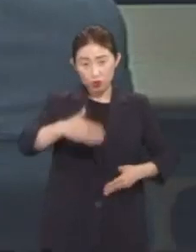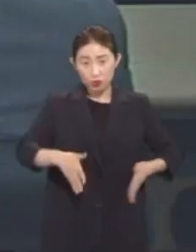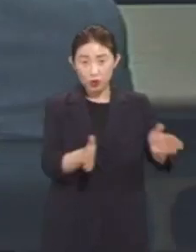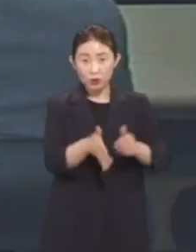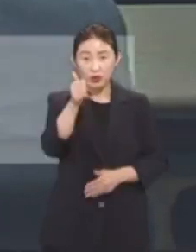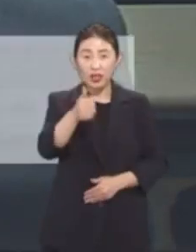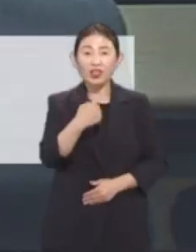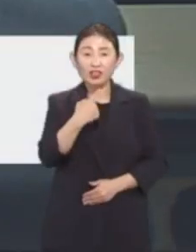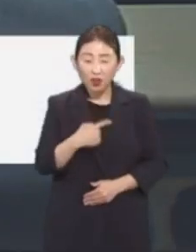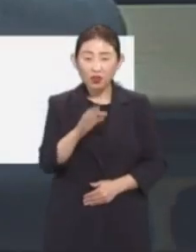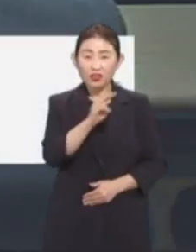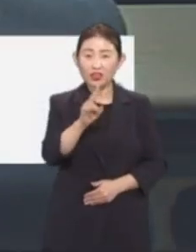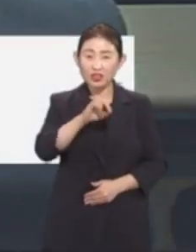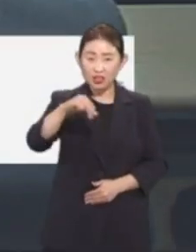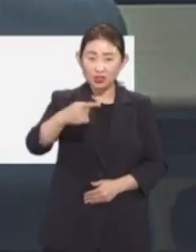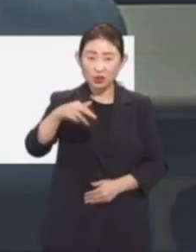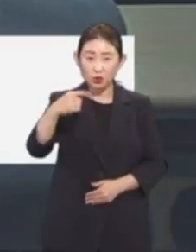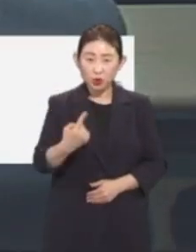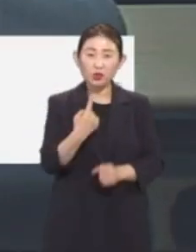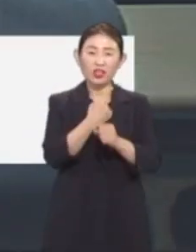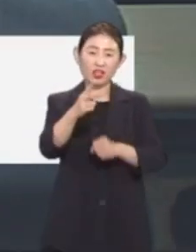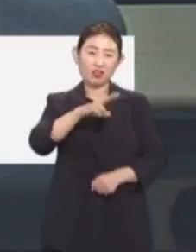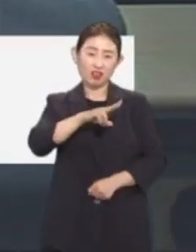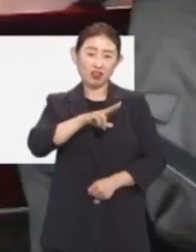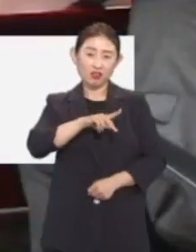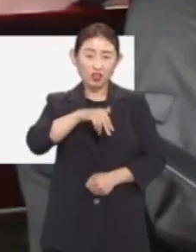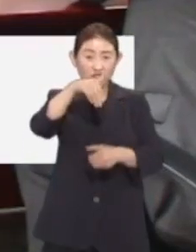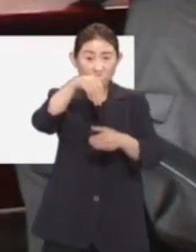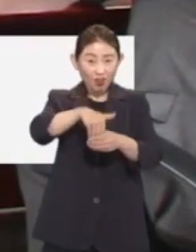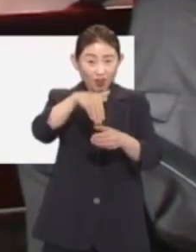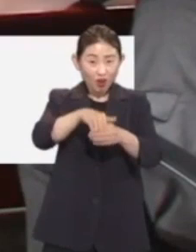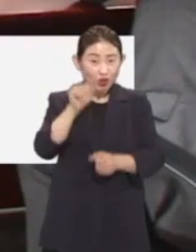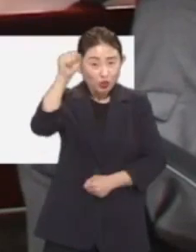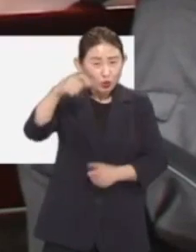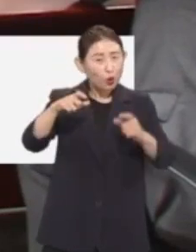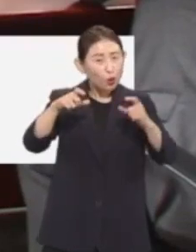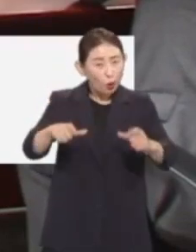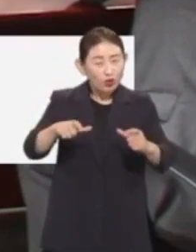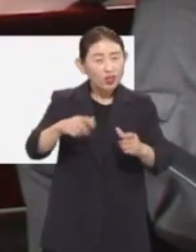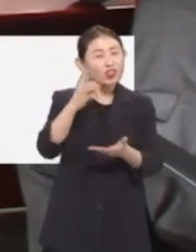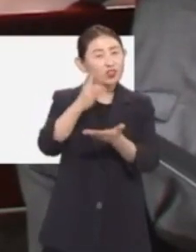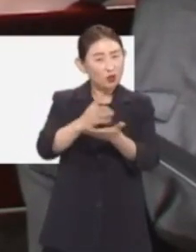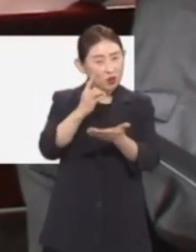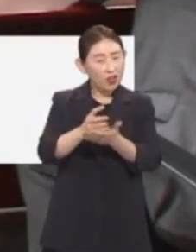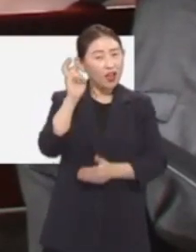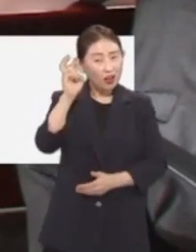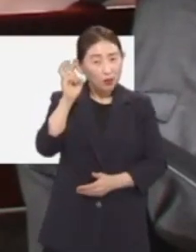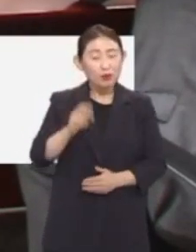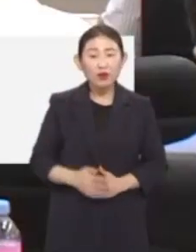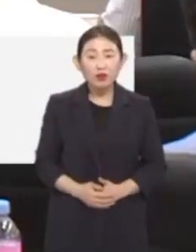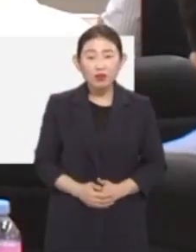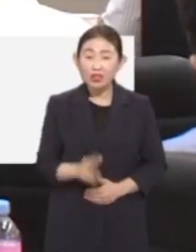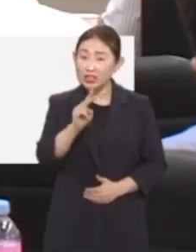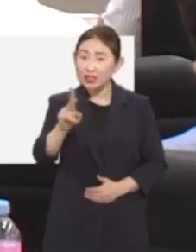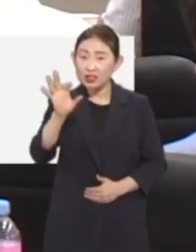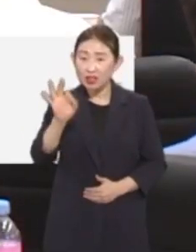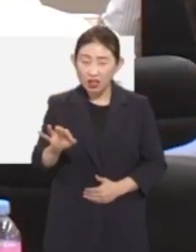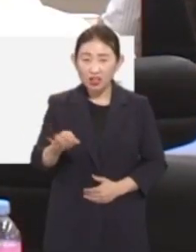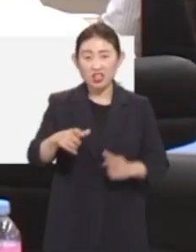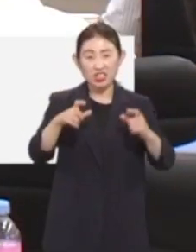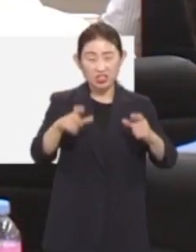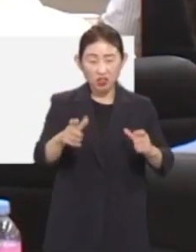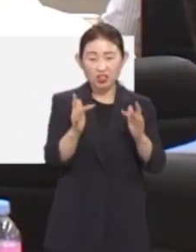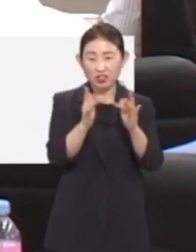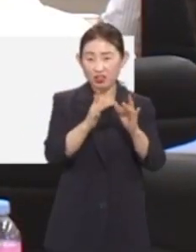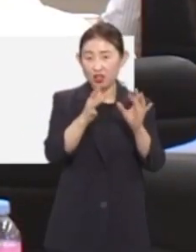양승조 전 충남지사가 내년 22대 총선에 천안 지역구로 출마할 가능성을 시사했습니다. 양 전 지사는 지역